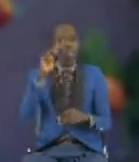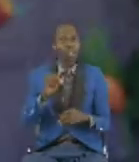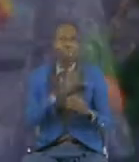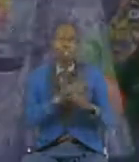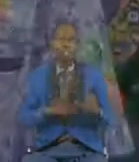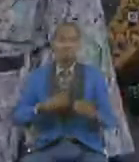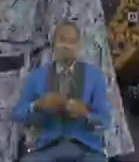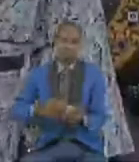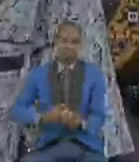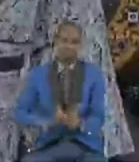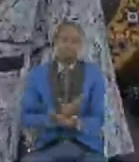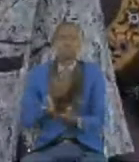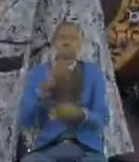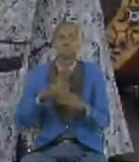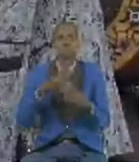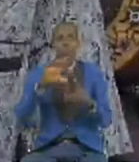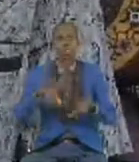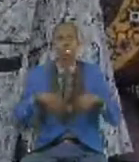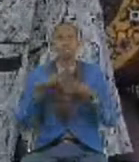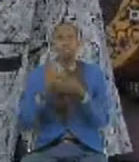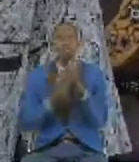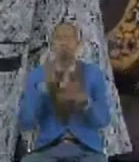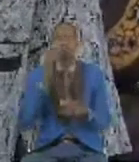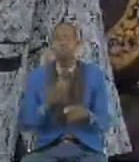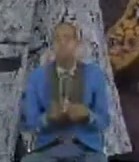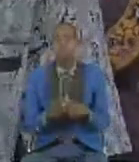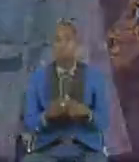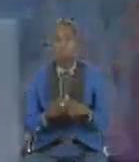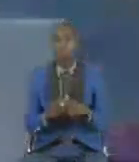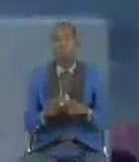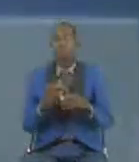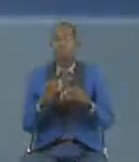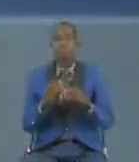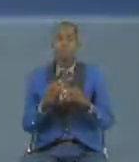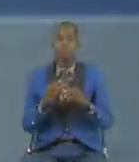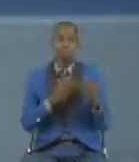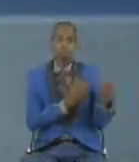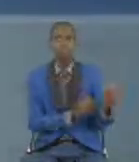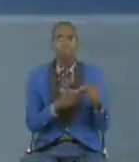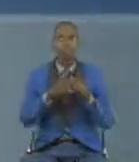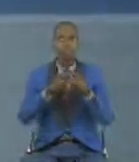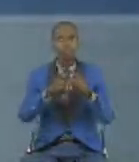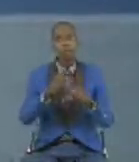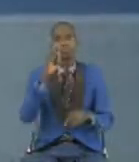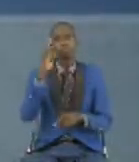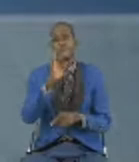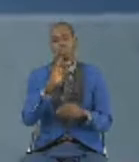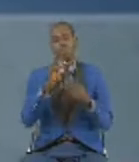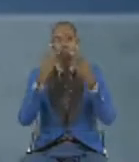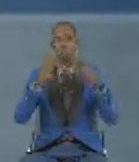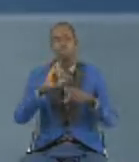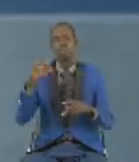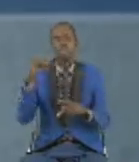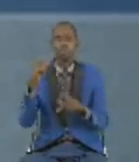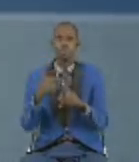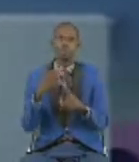Seigneur l'impartit dans ta vie au nom de Jésus. Le courage, pendant la proclamation de la parole de l'Évangile.